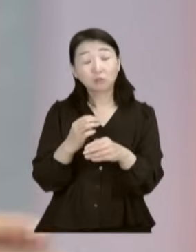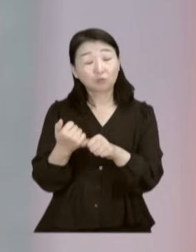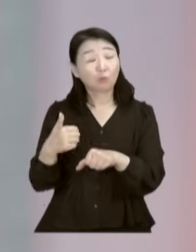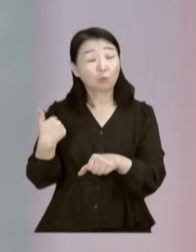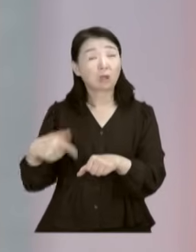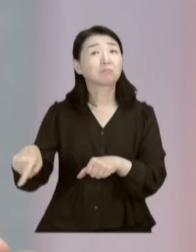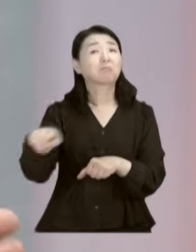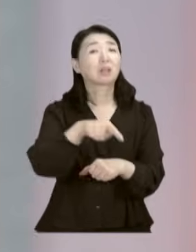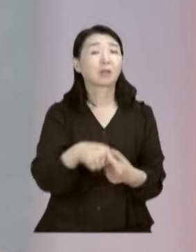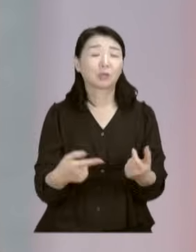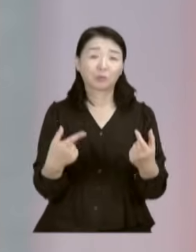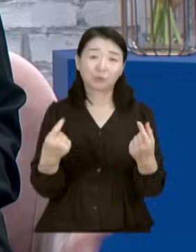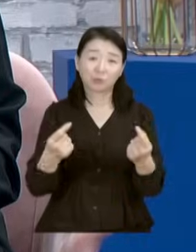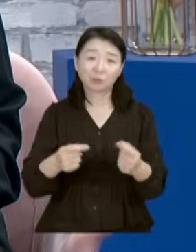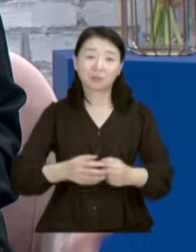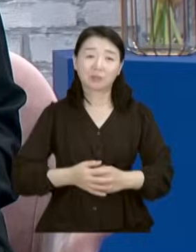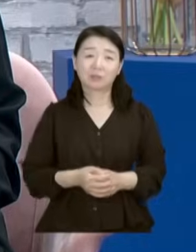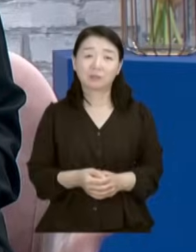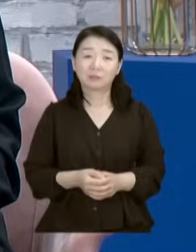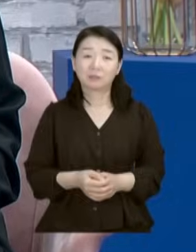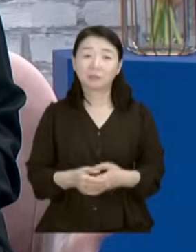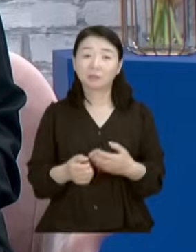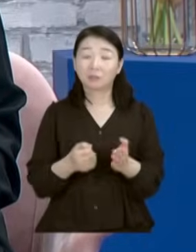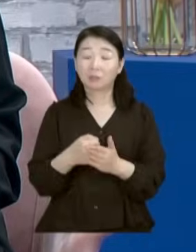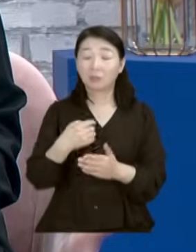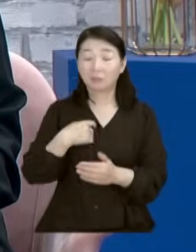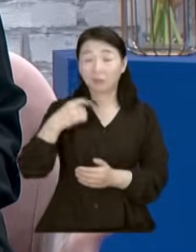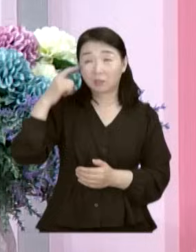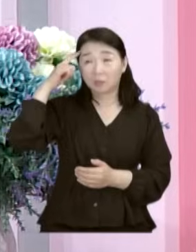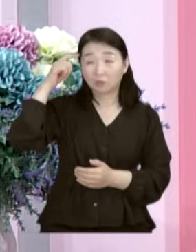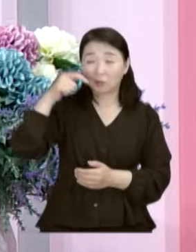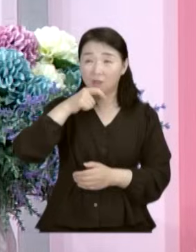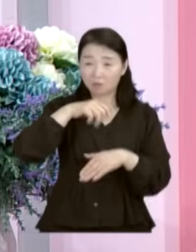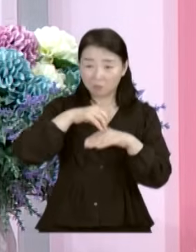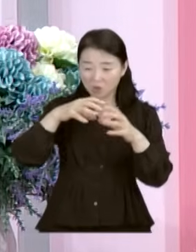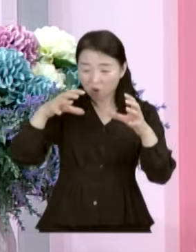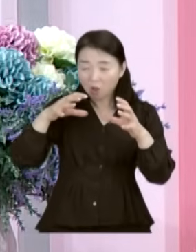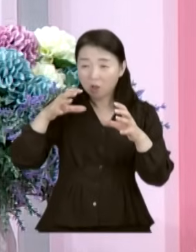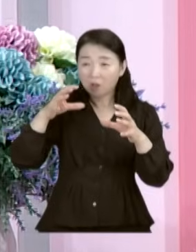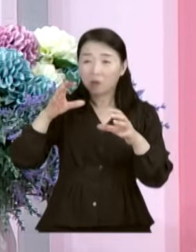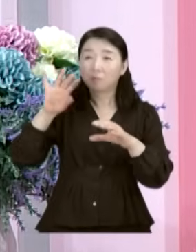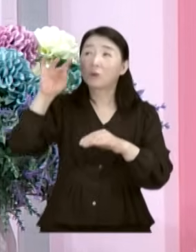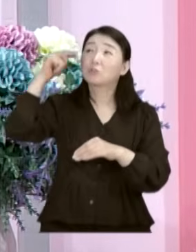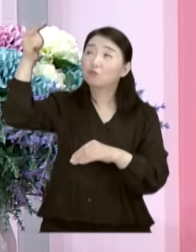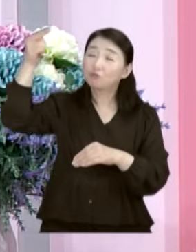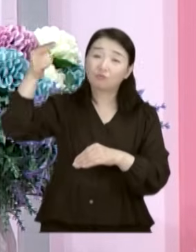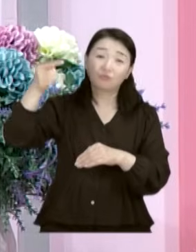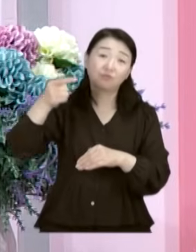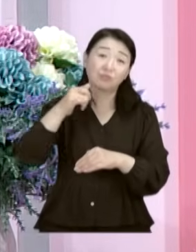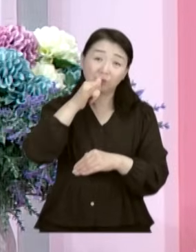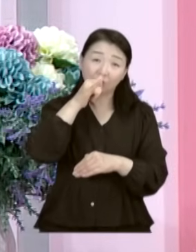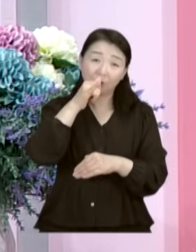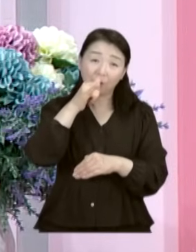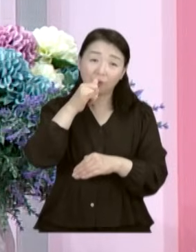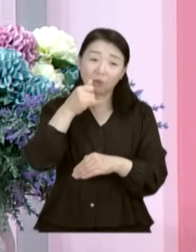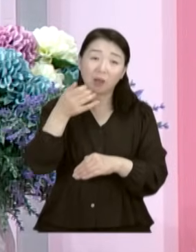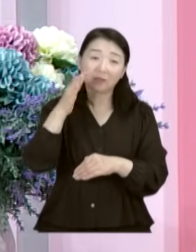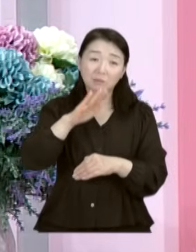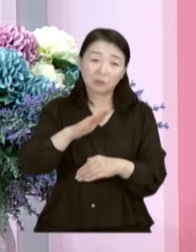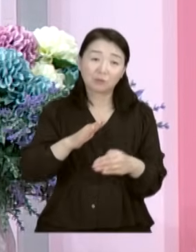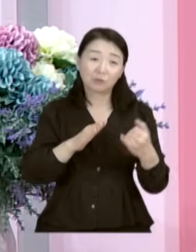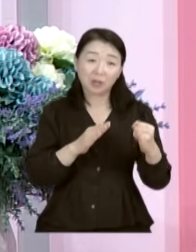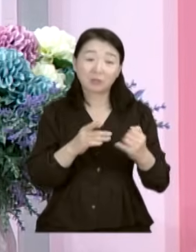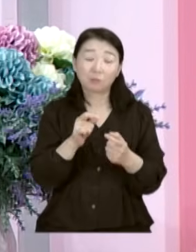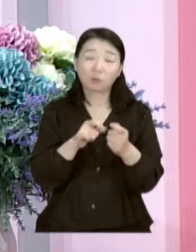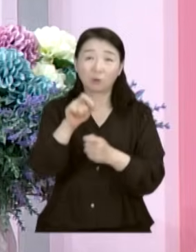모든 사람이 다 시한부 인생이에요 그래서 저는 커져서 수술해서 혹시 하늘나라를 먼저 빨리 갈 수도 있고